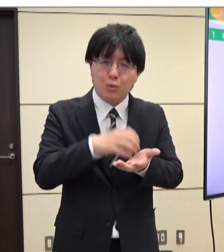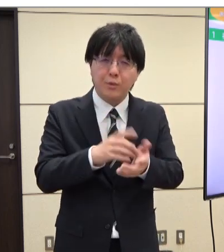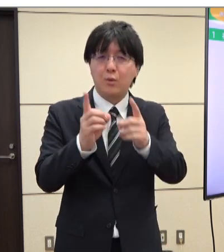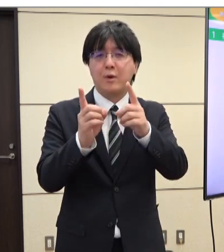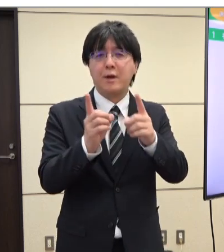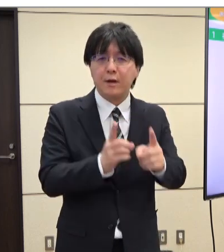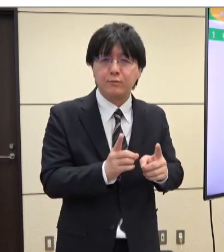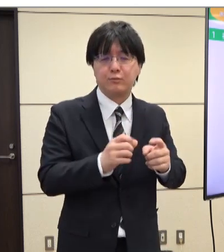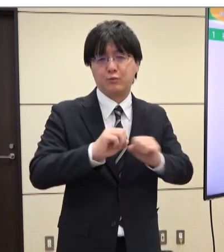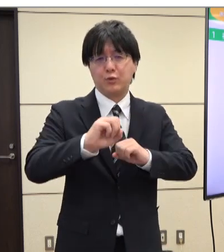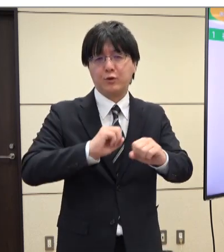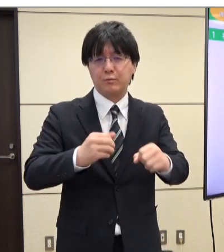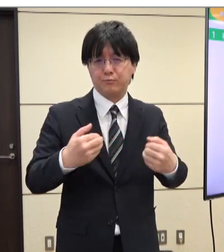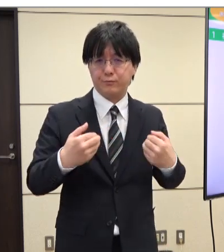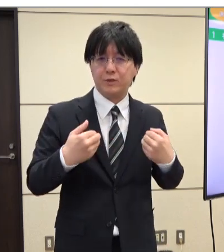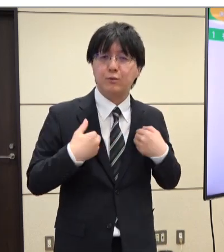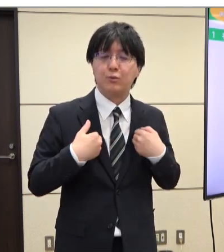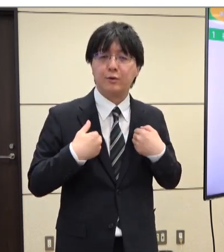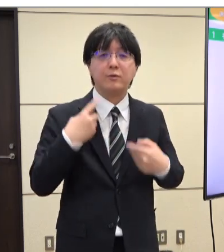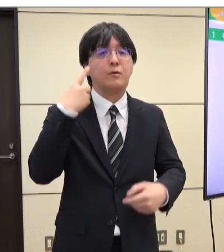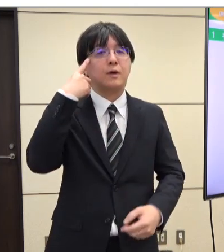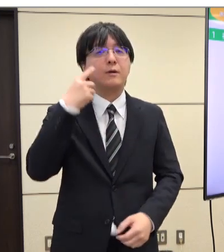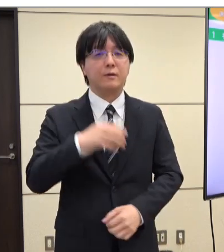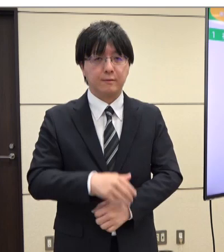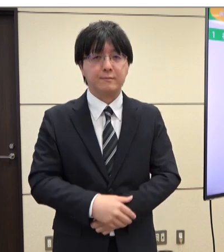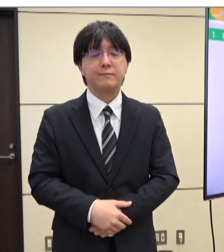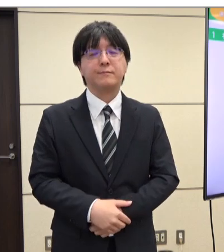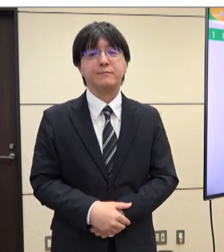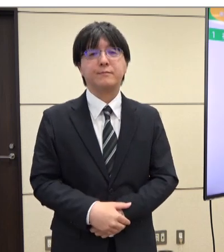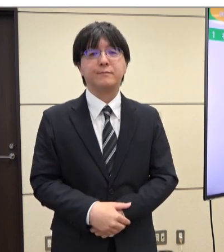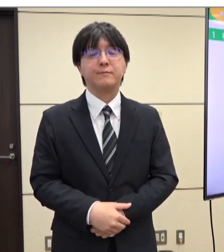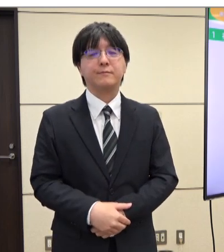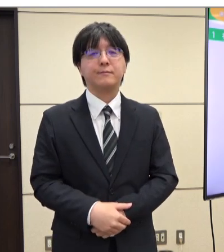引き続き取り組んでいかなきゃいけないなというふうに考えております。